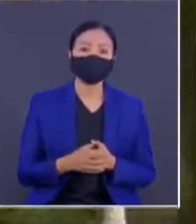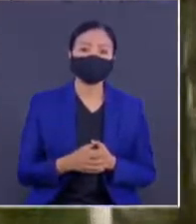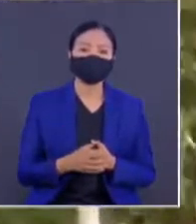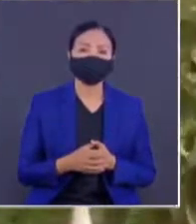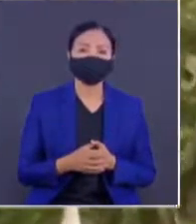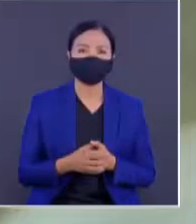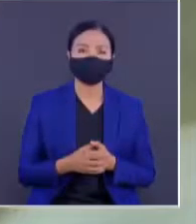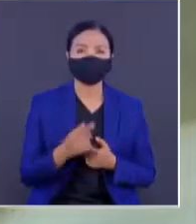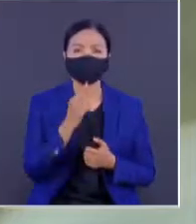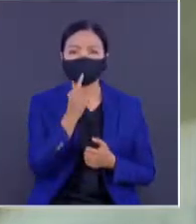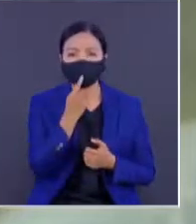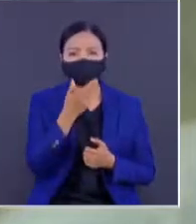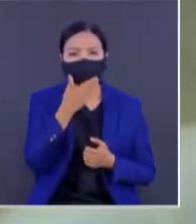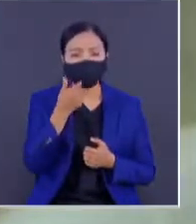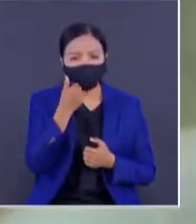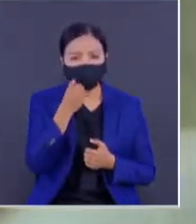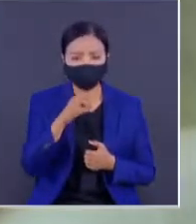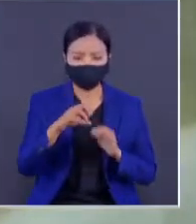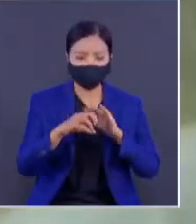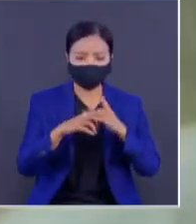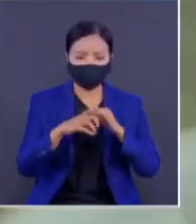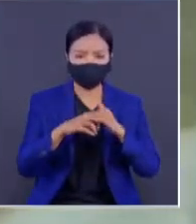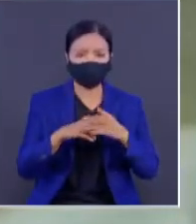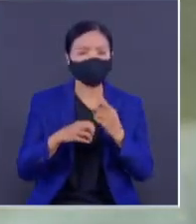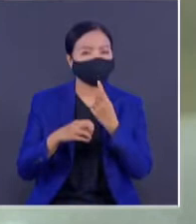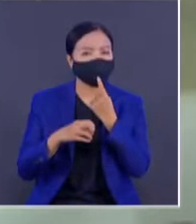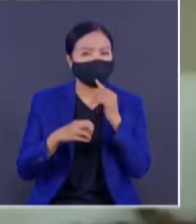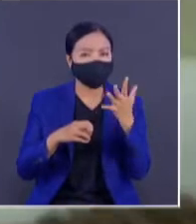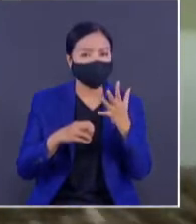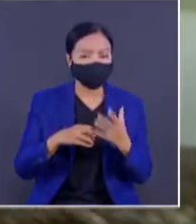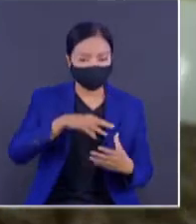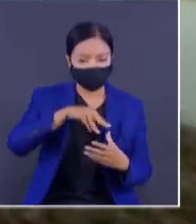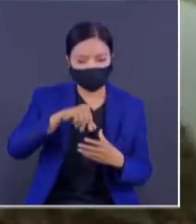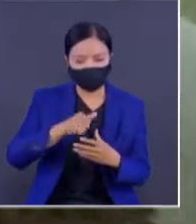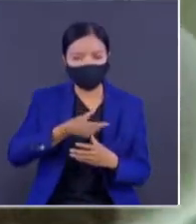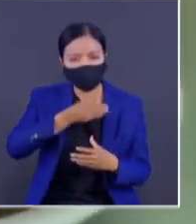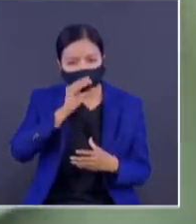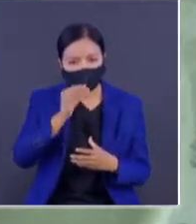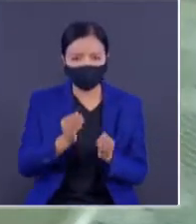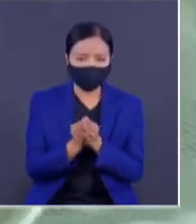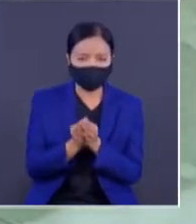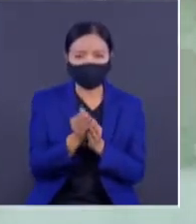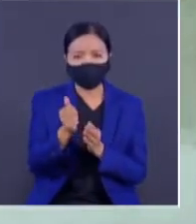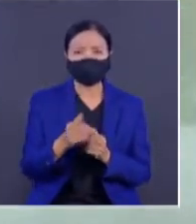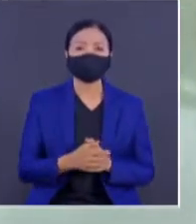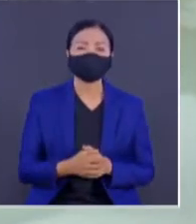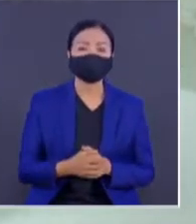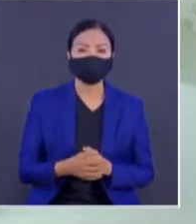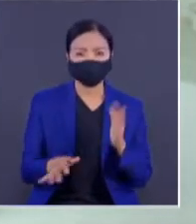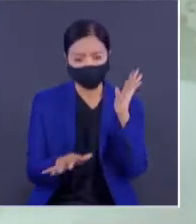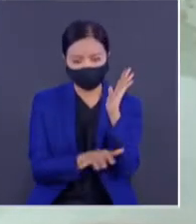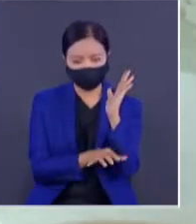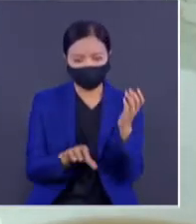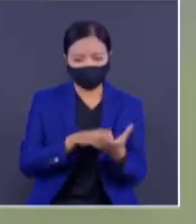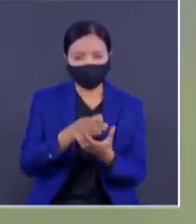รสเปรี้ยวอมหวานเปลือกไม่ขมจึงสามารถนำมาทำอาหารแล้วก็เครื่องดื่มได้หลากหลายเมนูจะนำมาผสมกับกระชาย